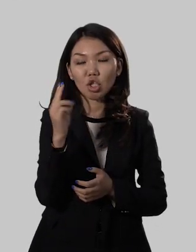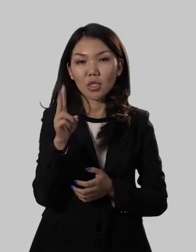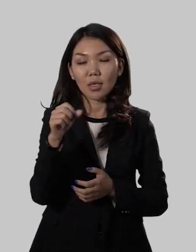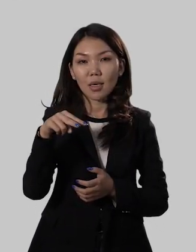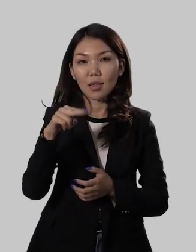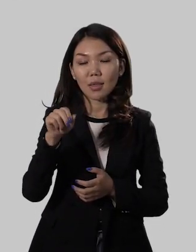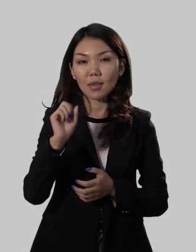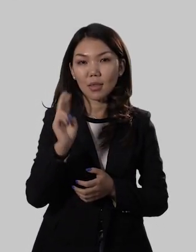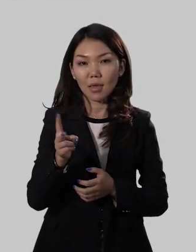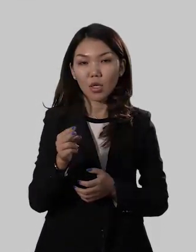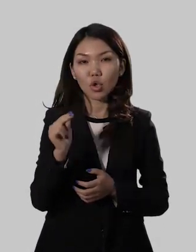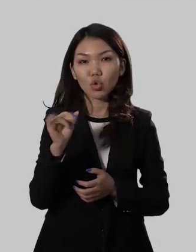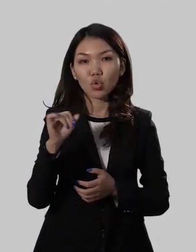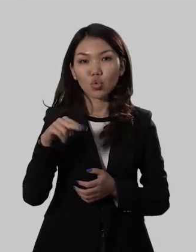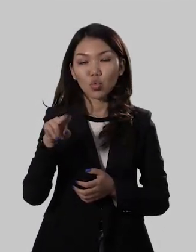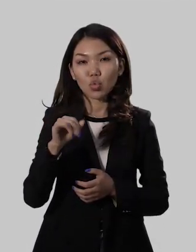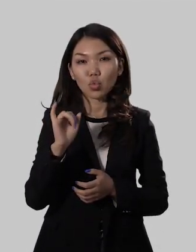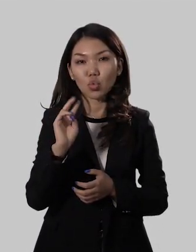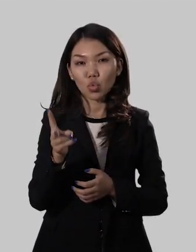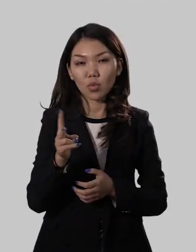кашкалдак, чулдук,